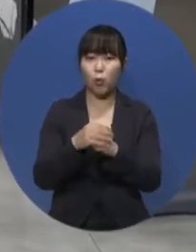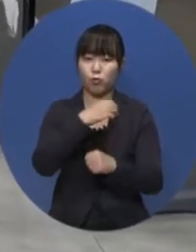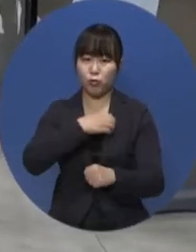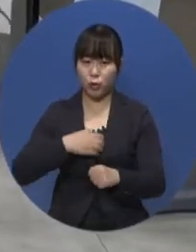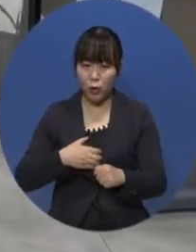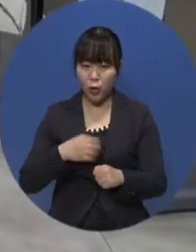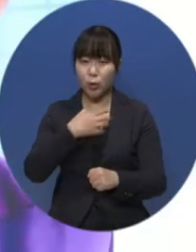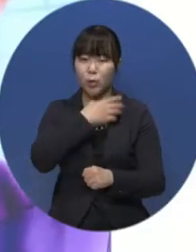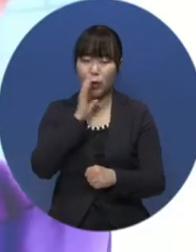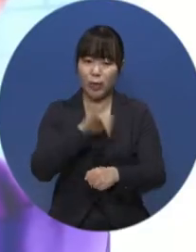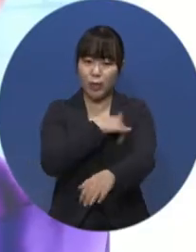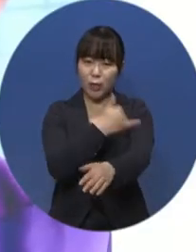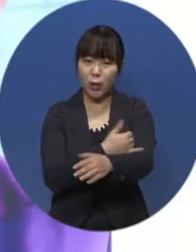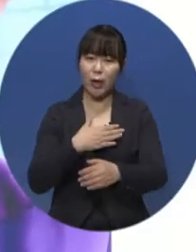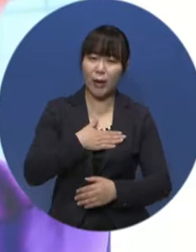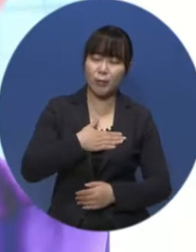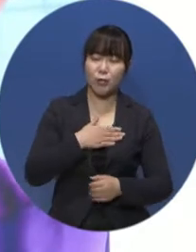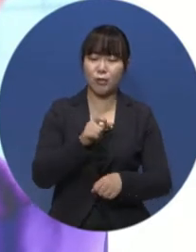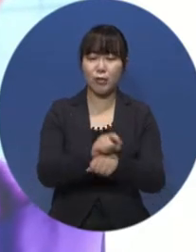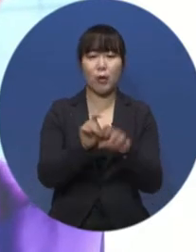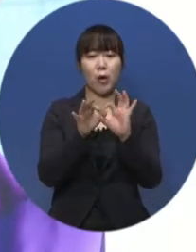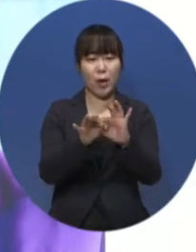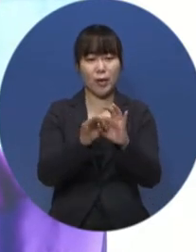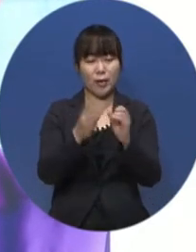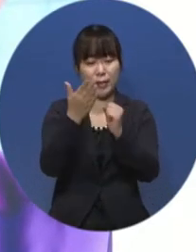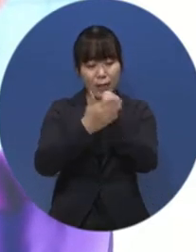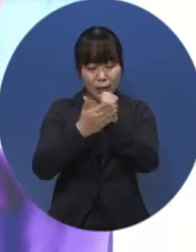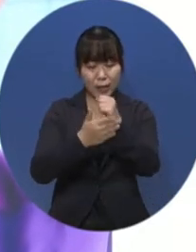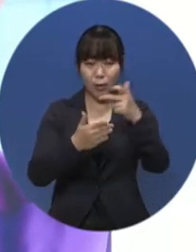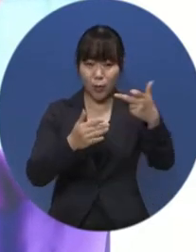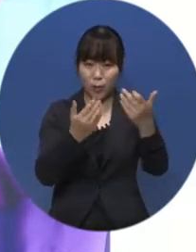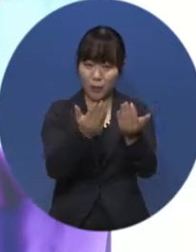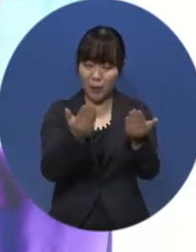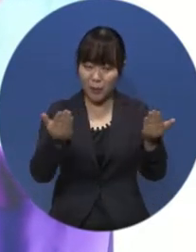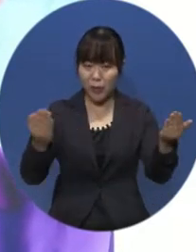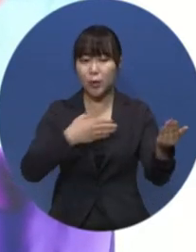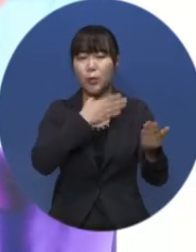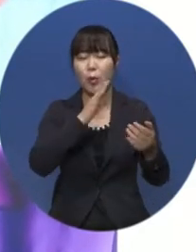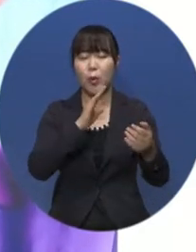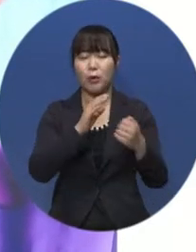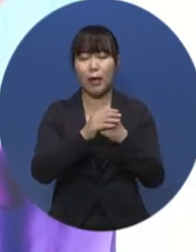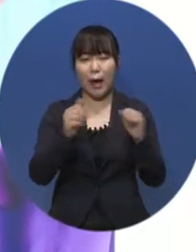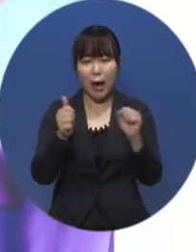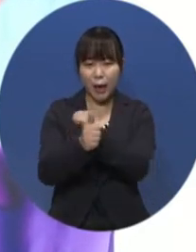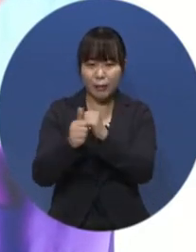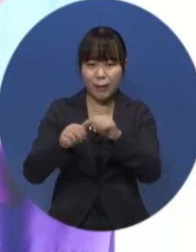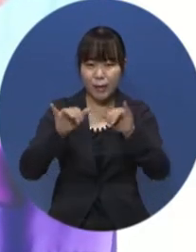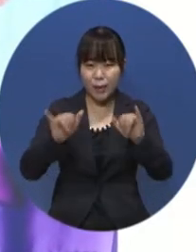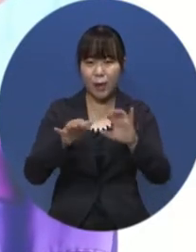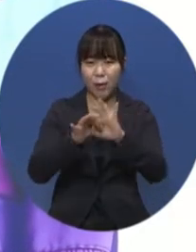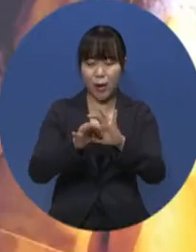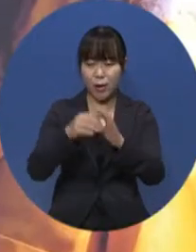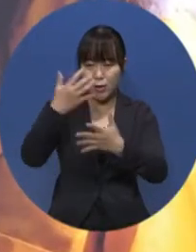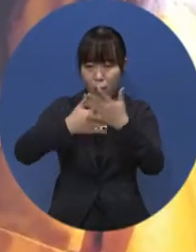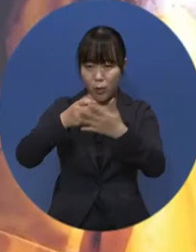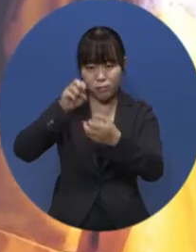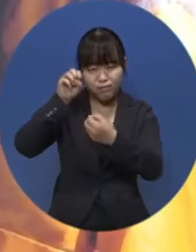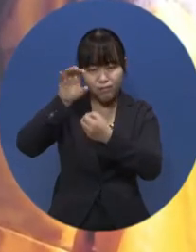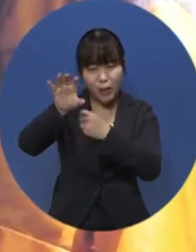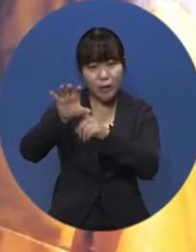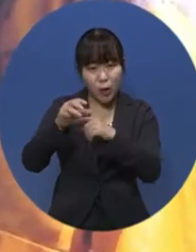인권 감수성에 대한 사진 17점을 전시하고 노인 학대 예방 영상을 송출해 어르신에